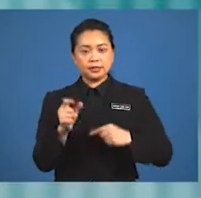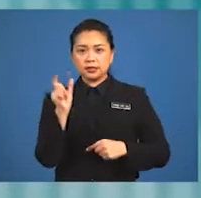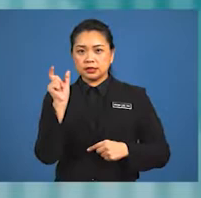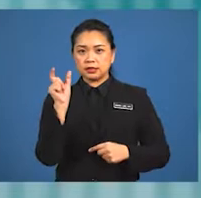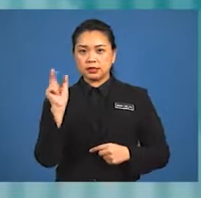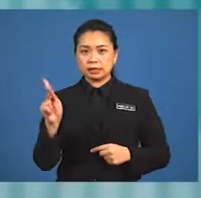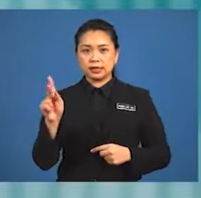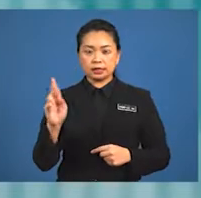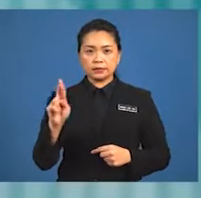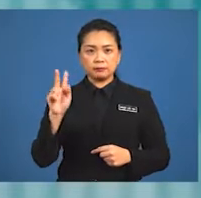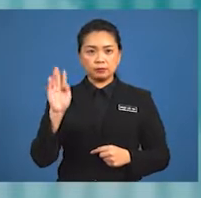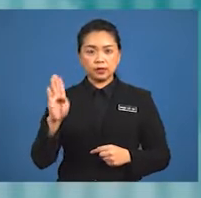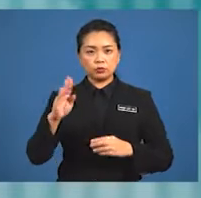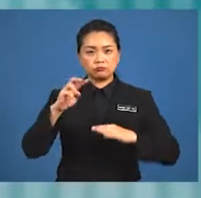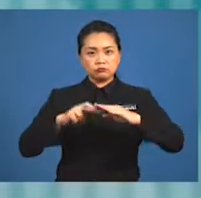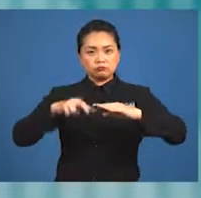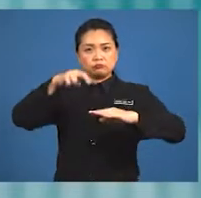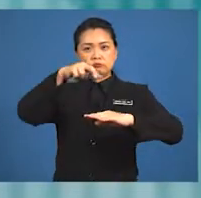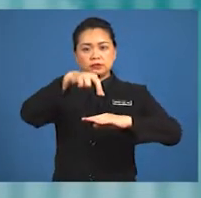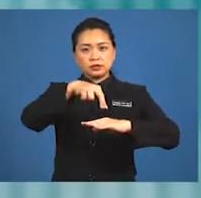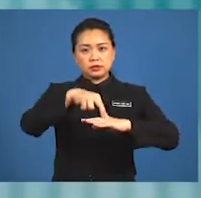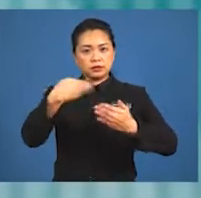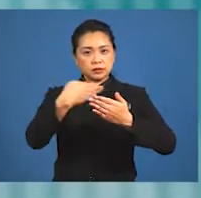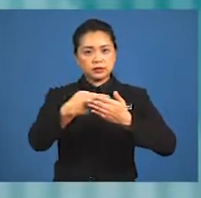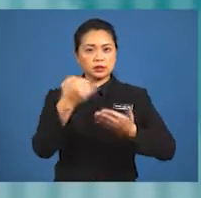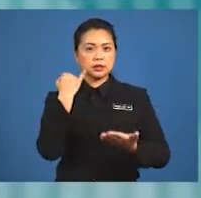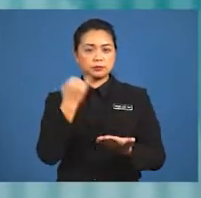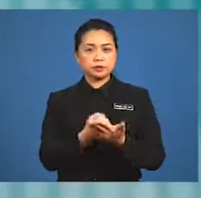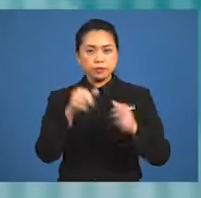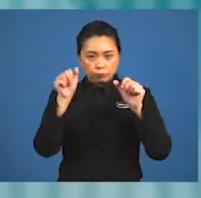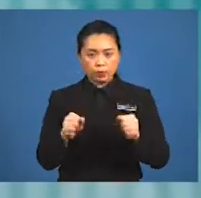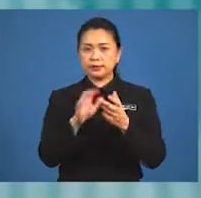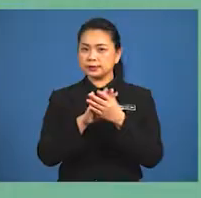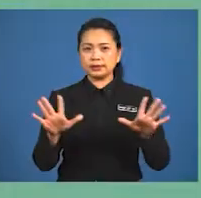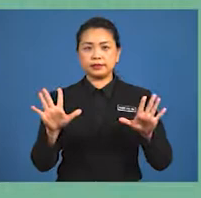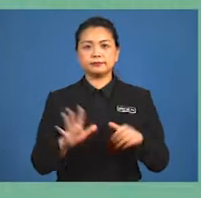reserve kanun dinaikkan sehingga inflasi boleh diatasi.